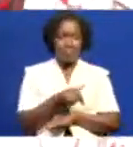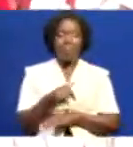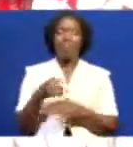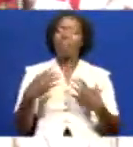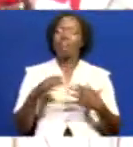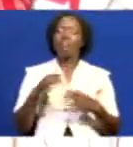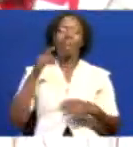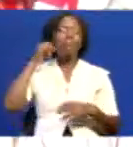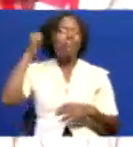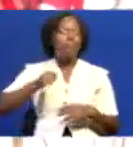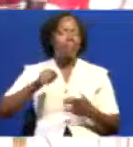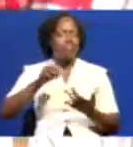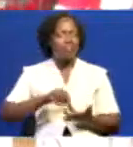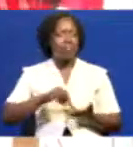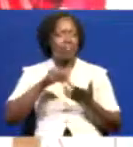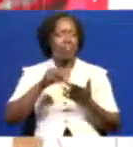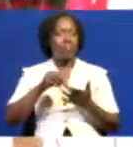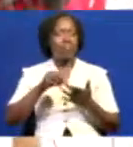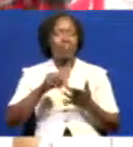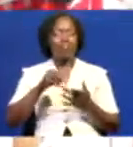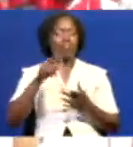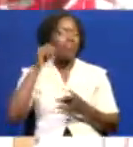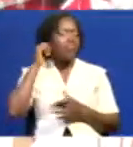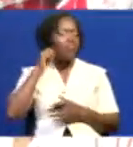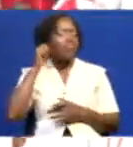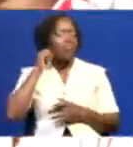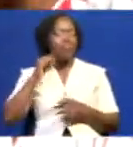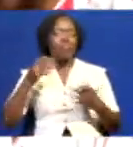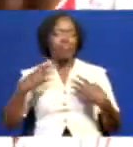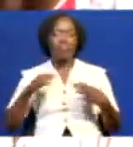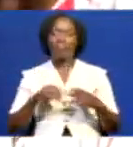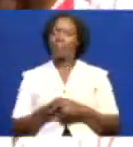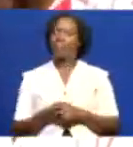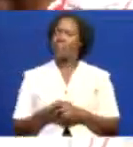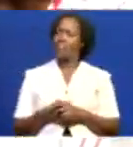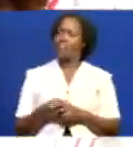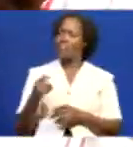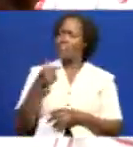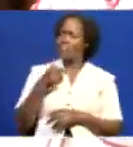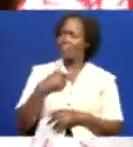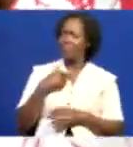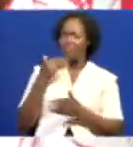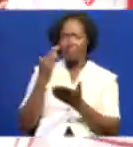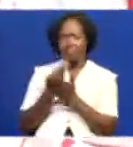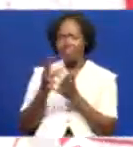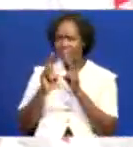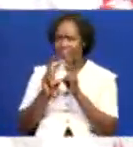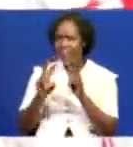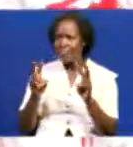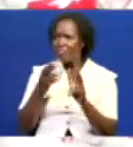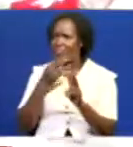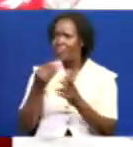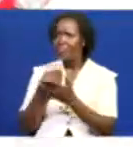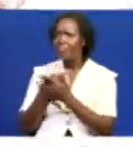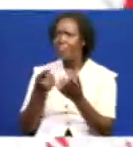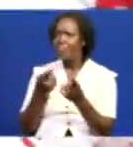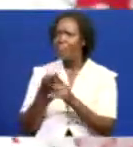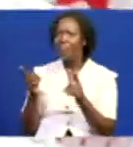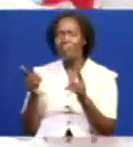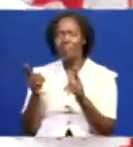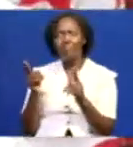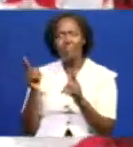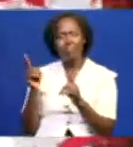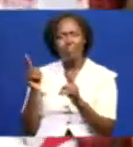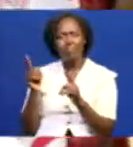Narok, sana sana watu wa Kimasai. Yes. Nieleze, ndio nimeona kuna wanaume, lakini nikiangalia